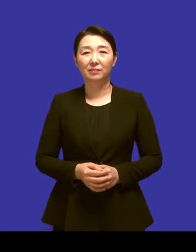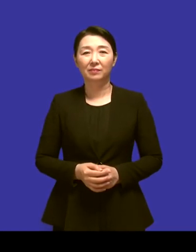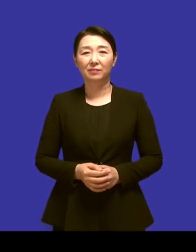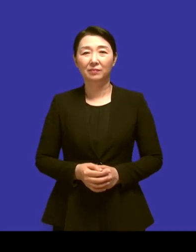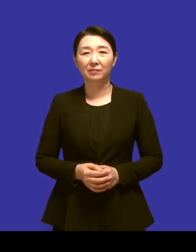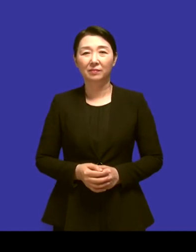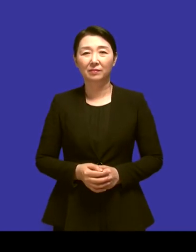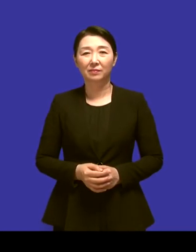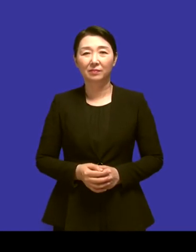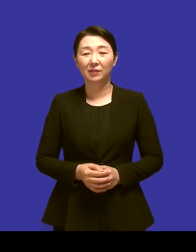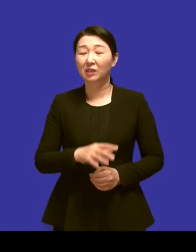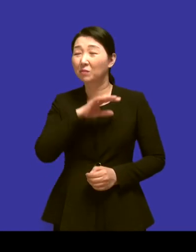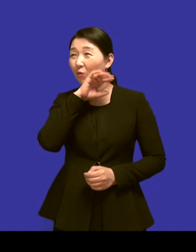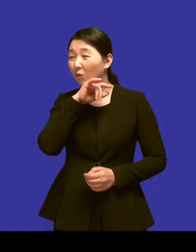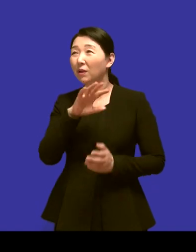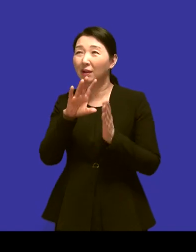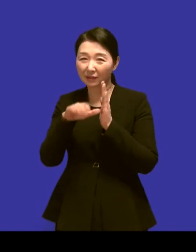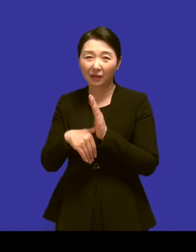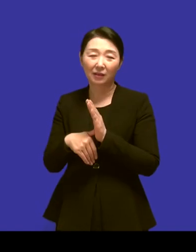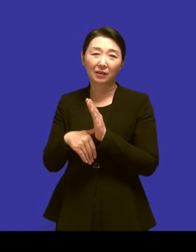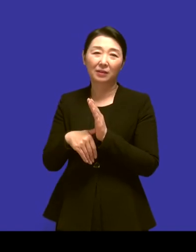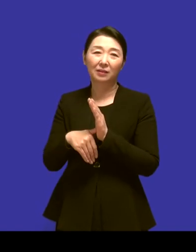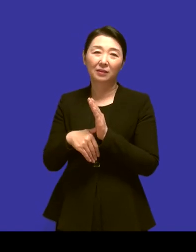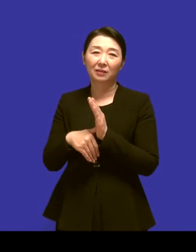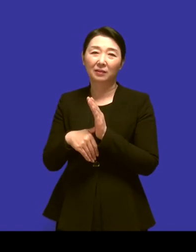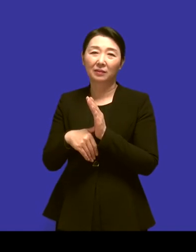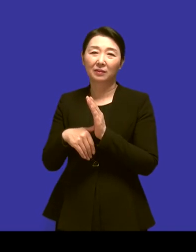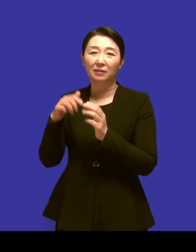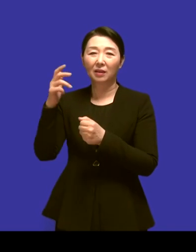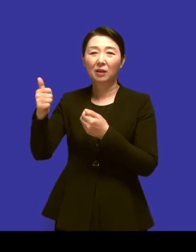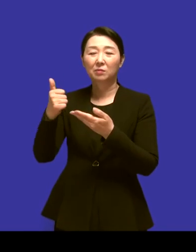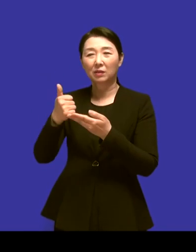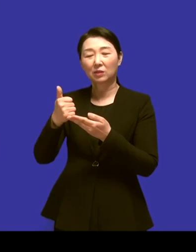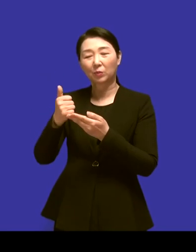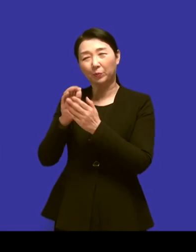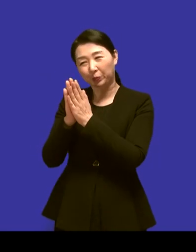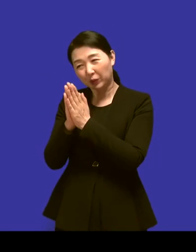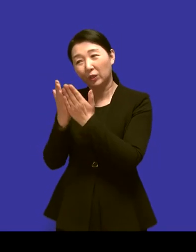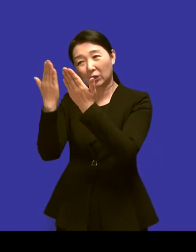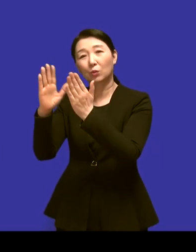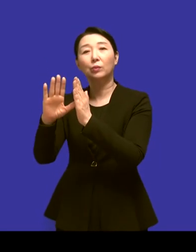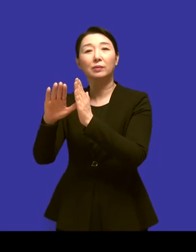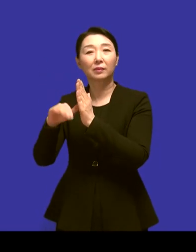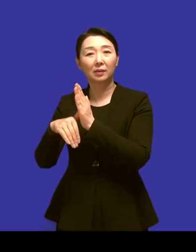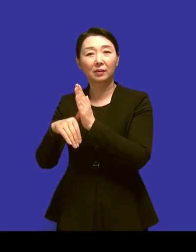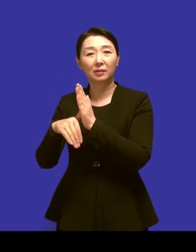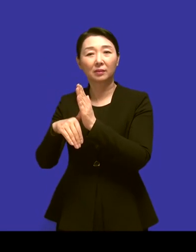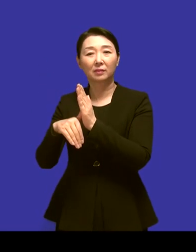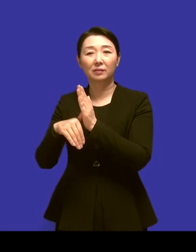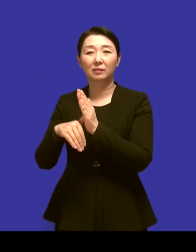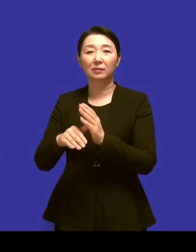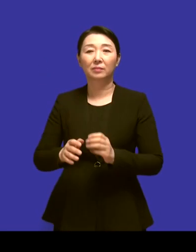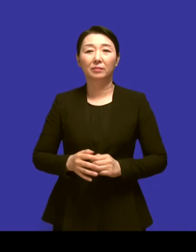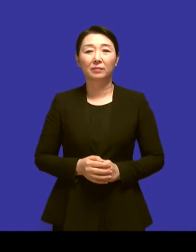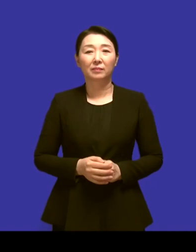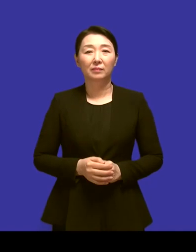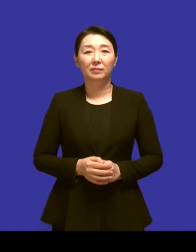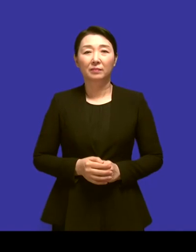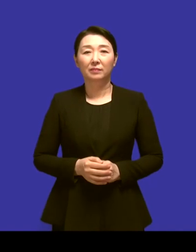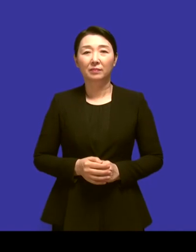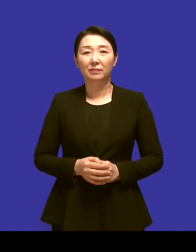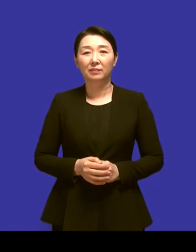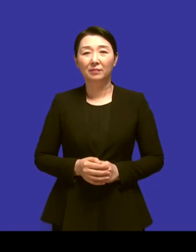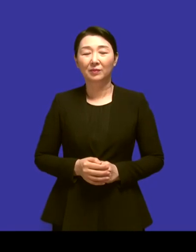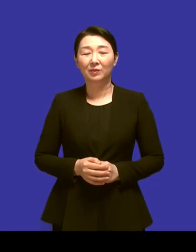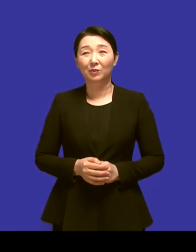때 이제 하나님께서 계속 뭔가 계속 막 기도했을 때 이렇게 뭐 다 이렇게